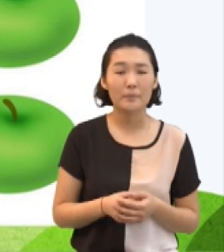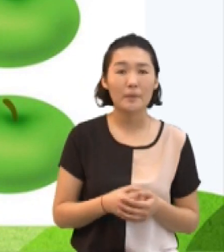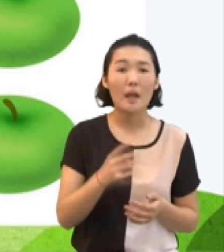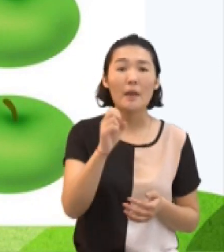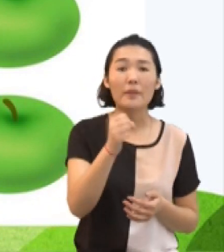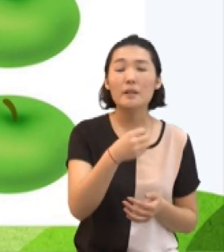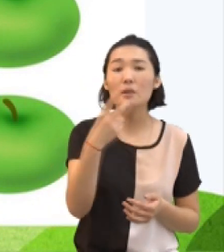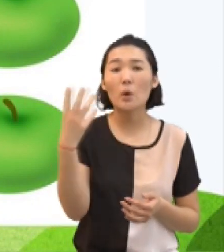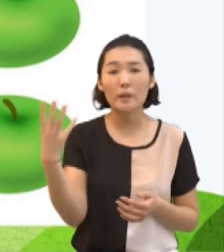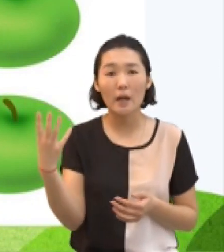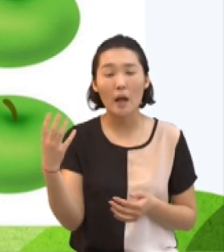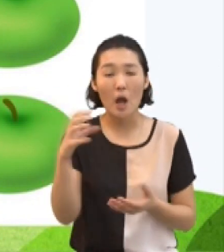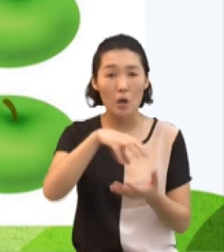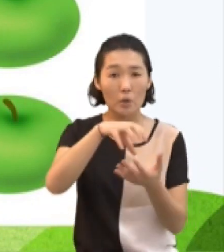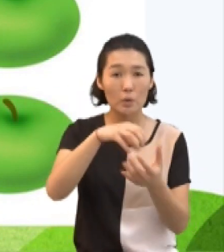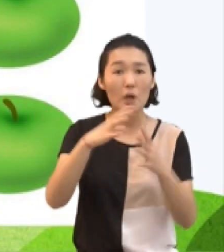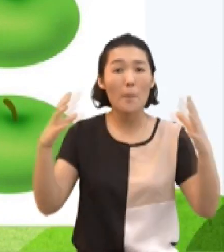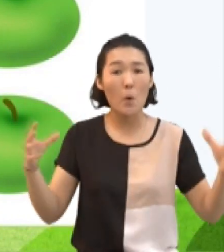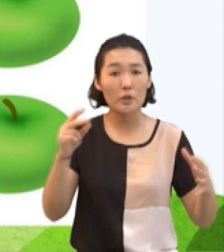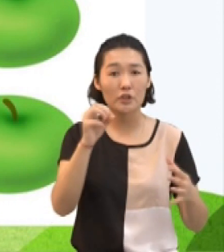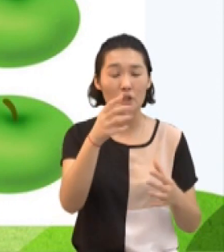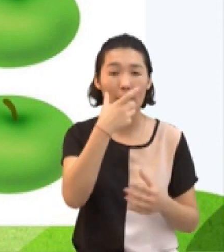Насколько груш больше, чем яблок?